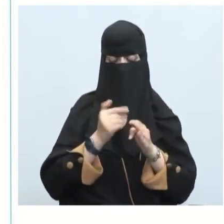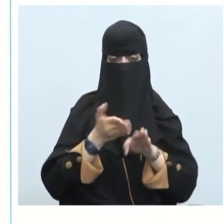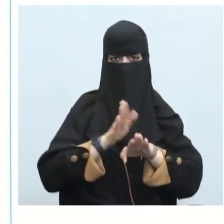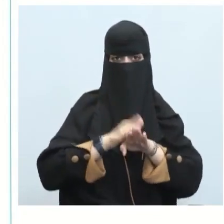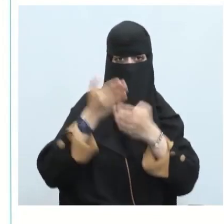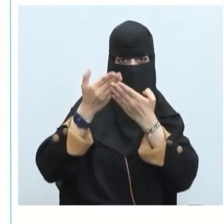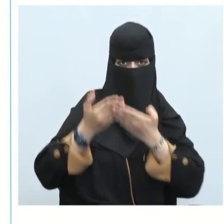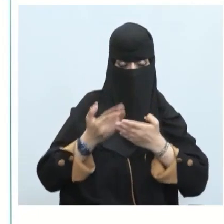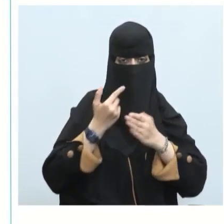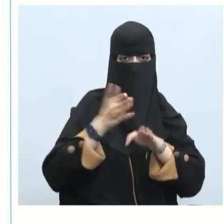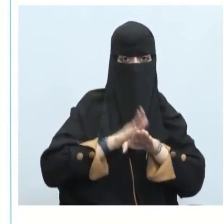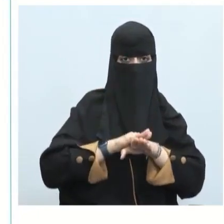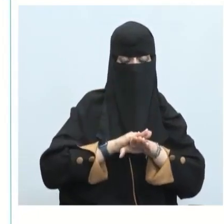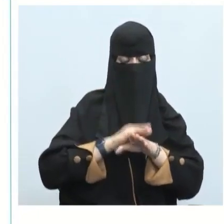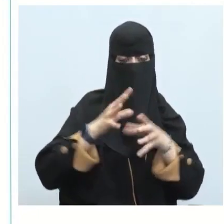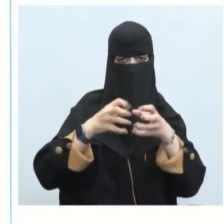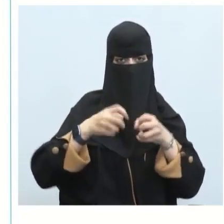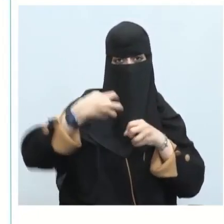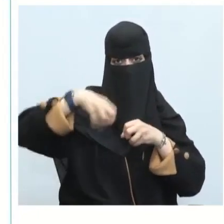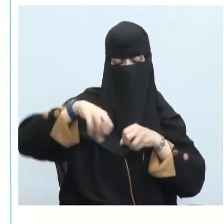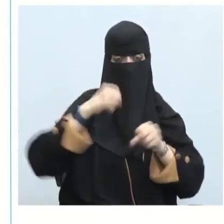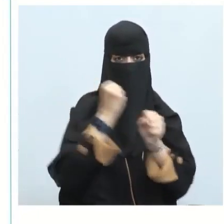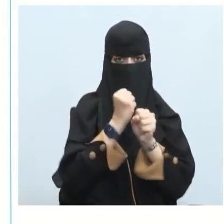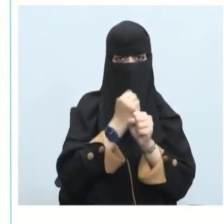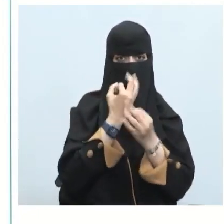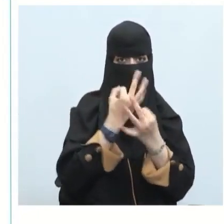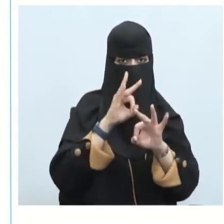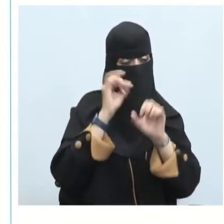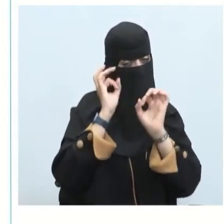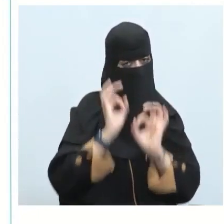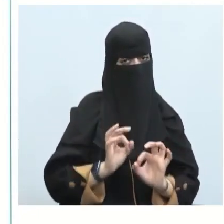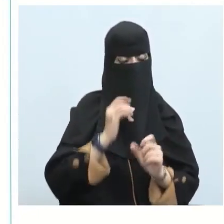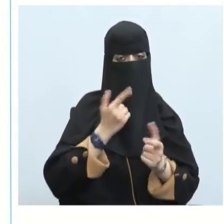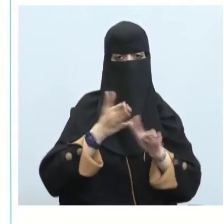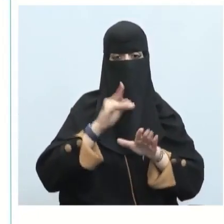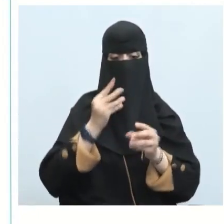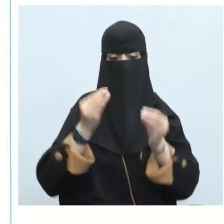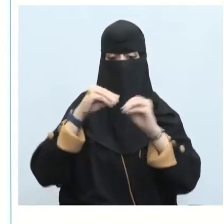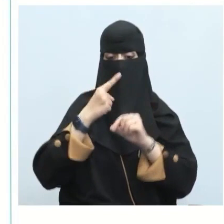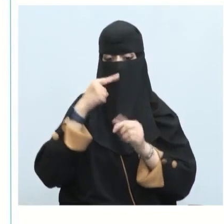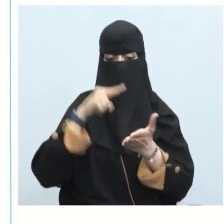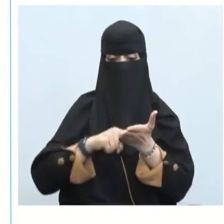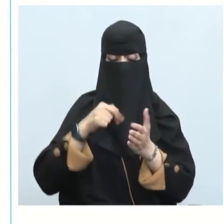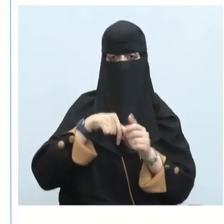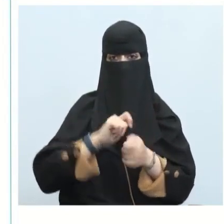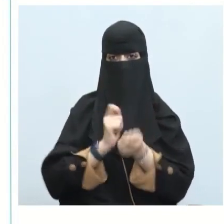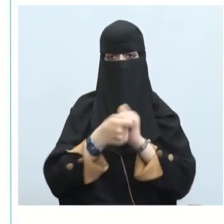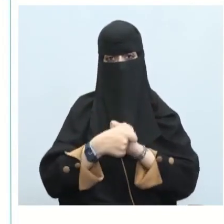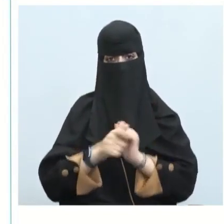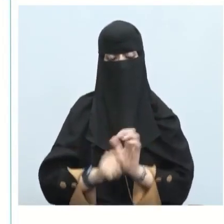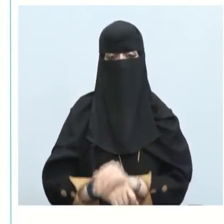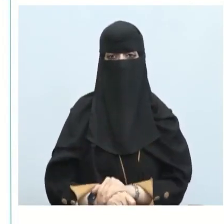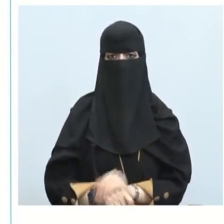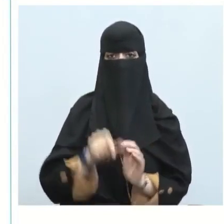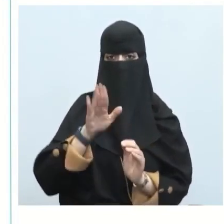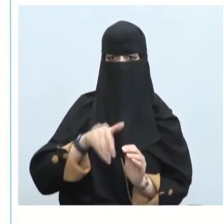تساعدنا على تحليل الاجزاء التي تعمل بشكل جيد بالاضافه ما الذي يجب تغييره